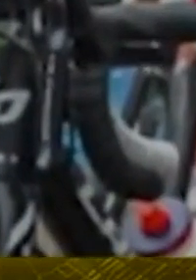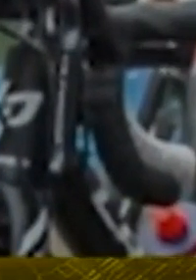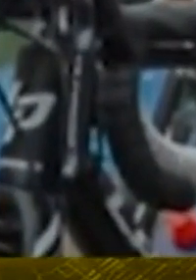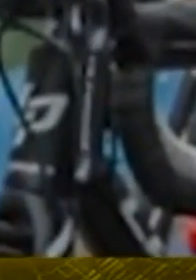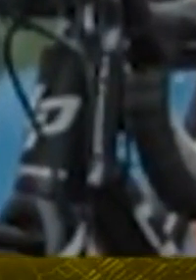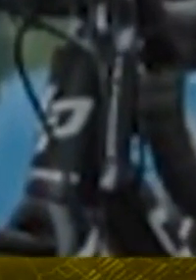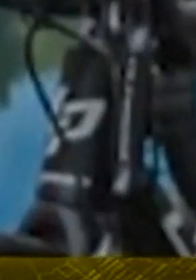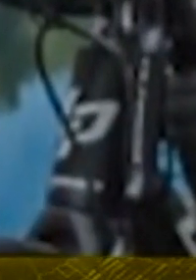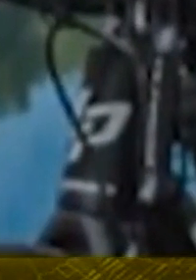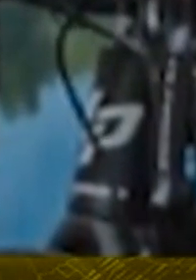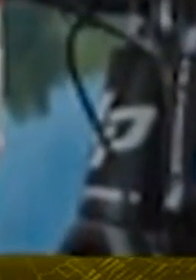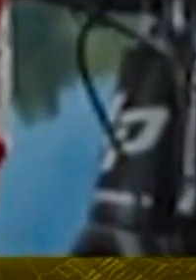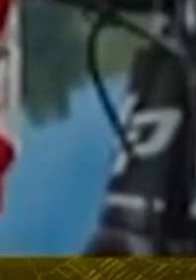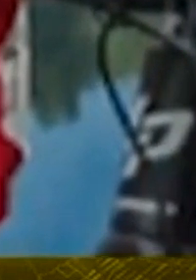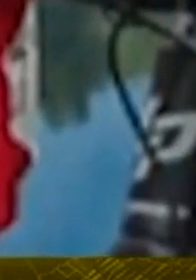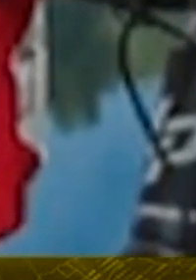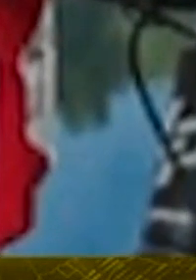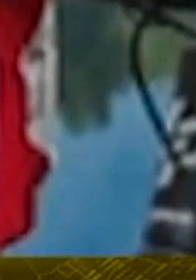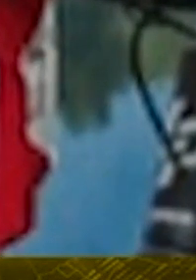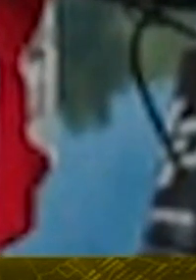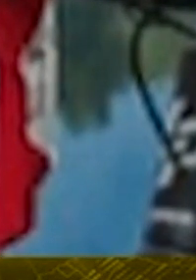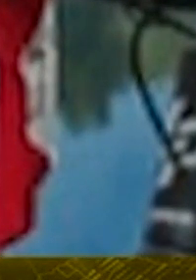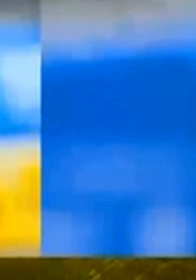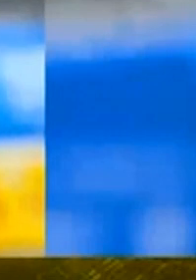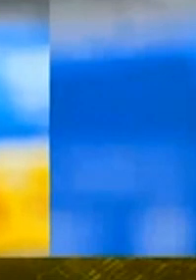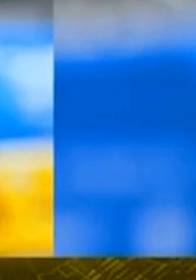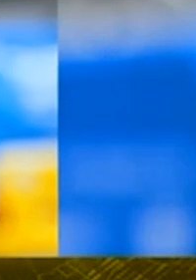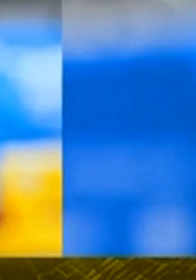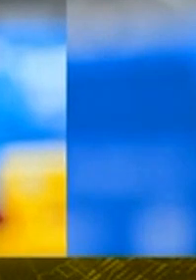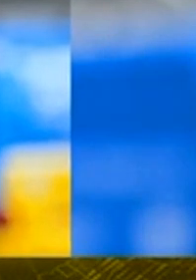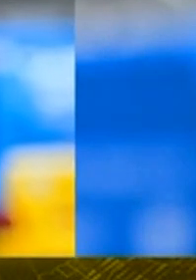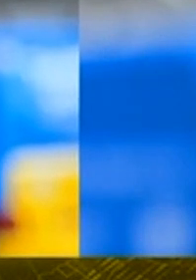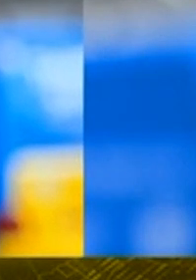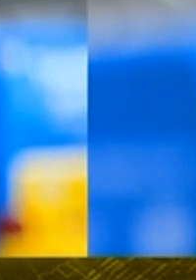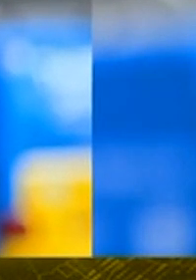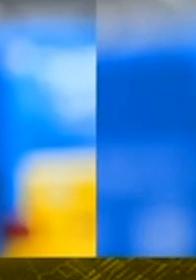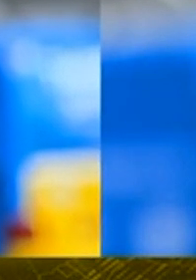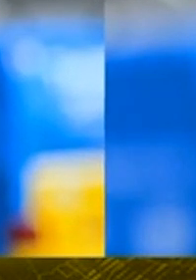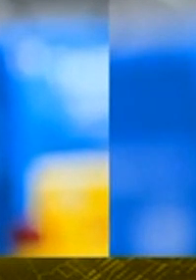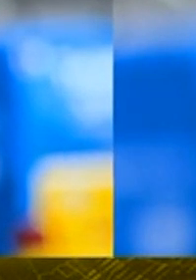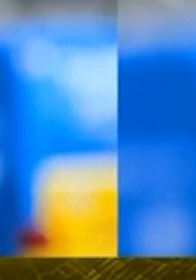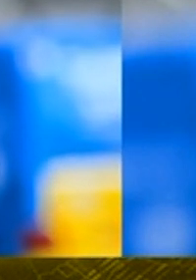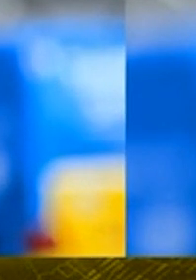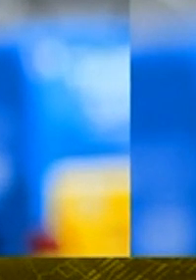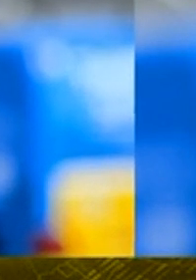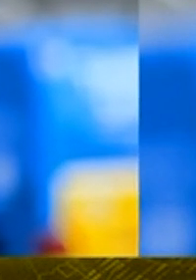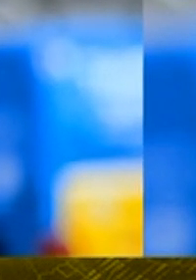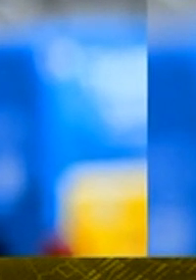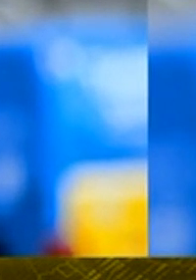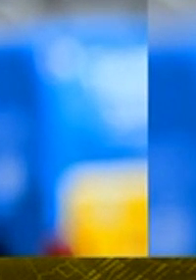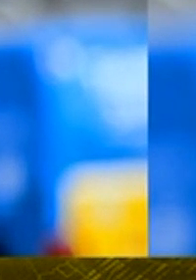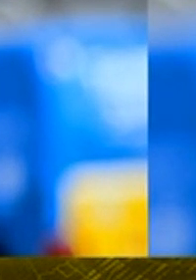برو سانكلينج دوت كوم زرقبنا حبريت ساي ملخص مولو كنف كاب غانتا نيبوديل كو وان بروفينس مبل 36 درجه حيزون